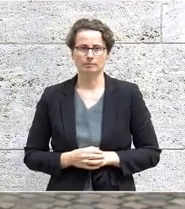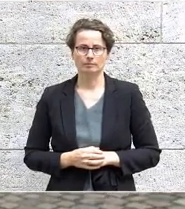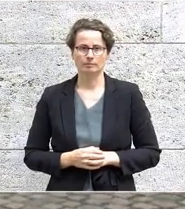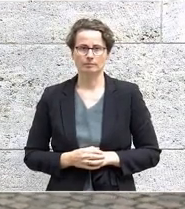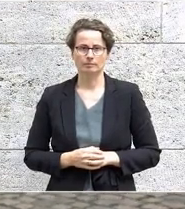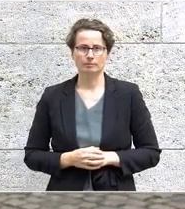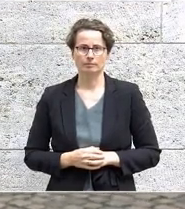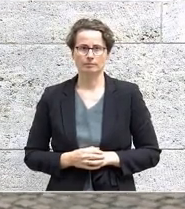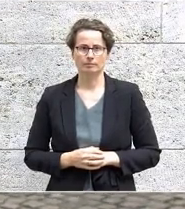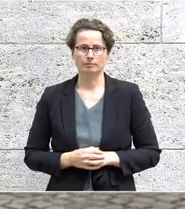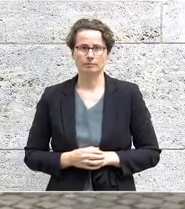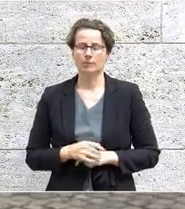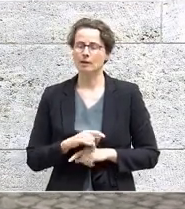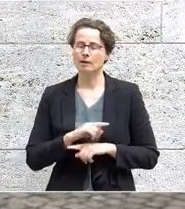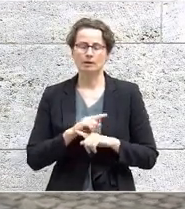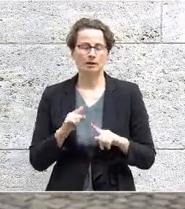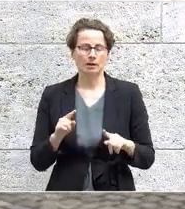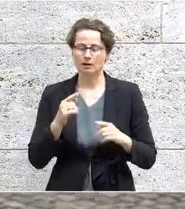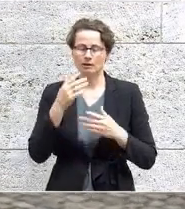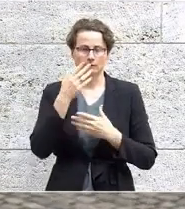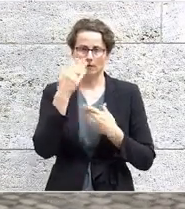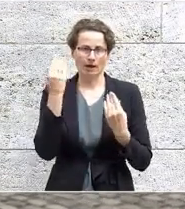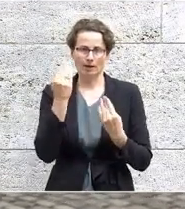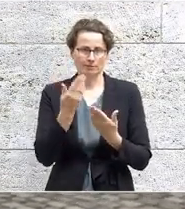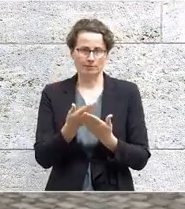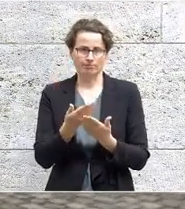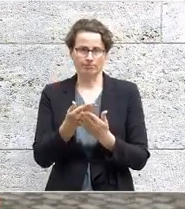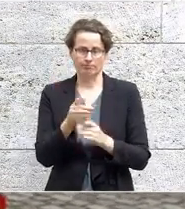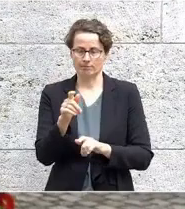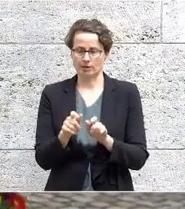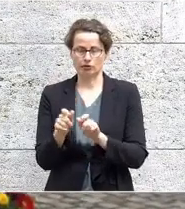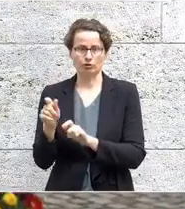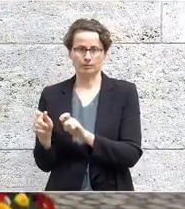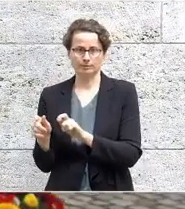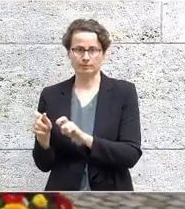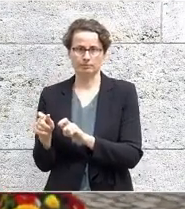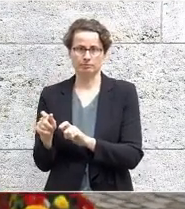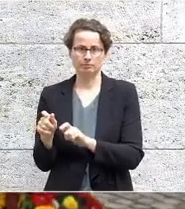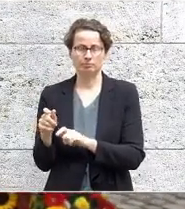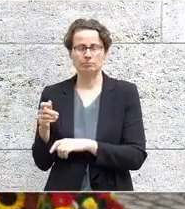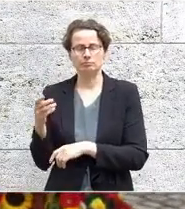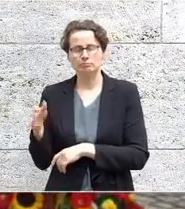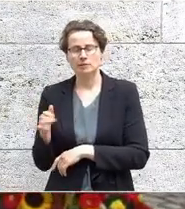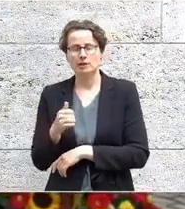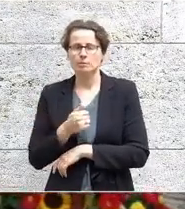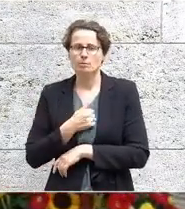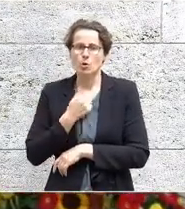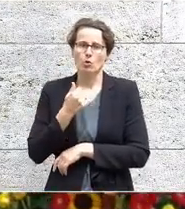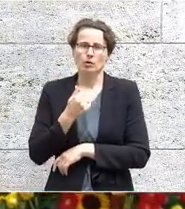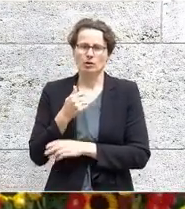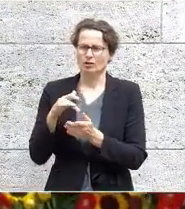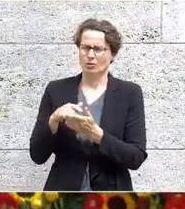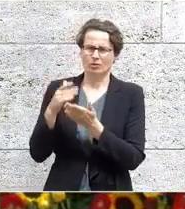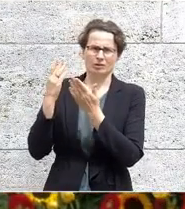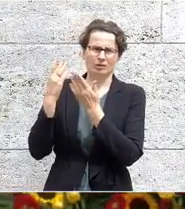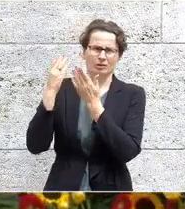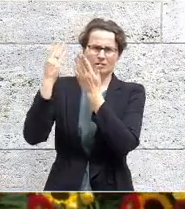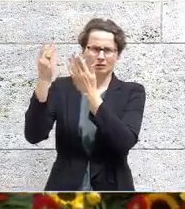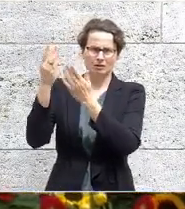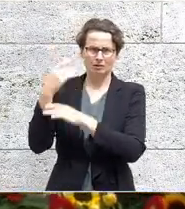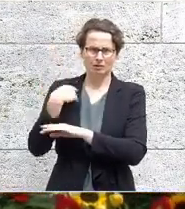Wir vergessen nicht die Menschen, die den Mut hatten, sich dem sinnlosen